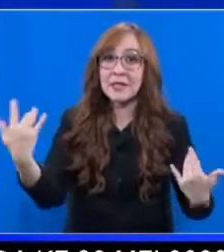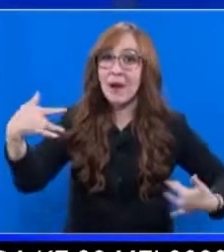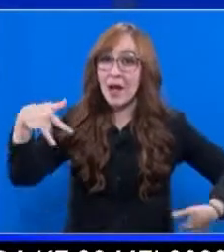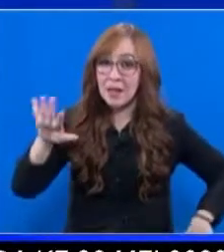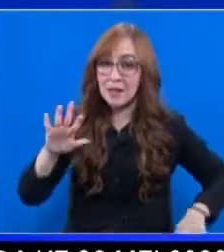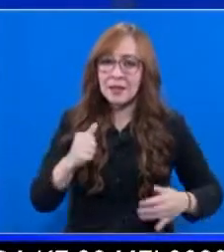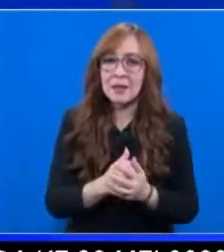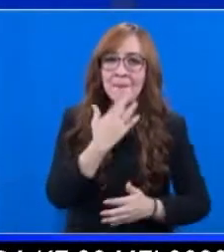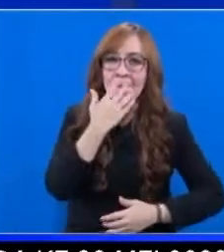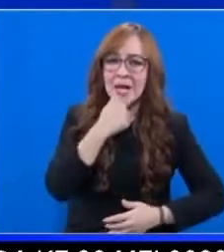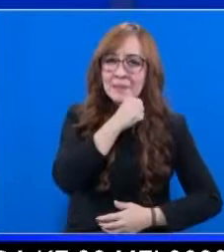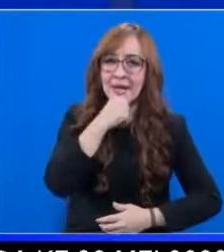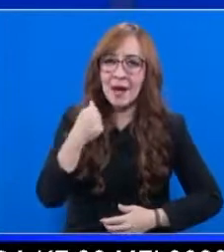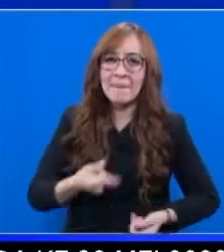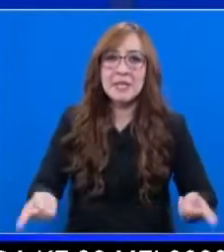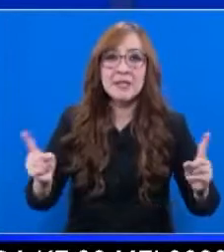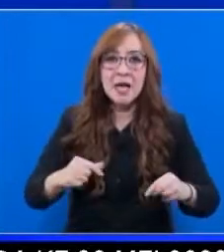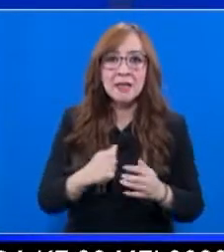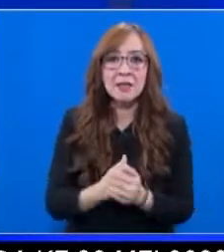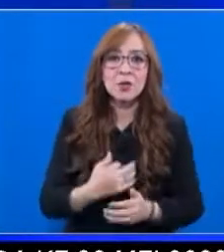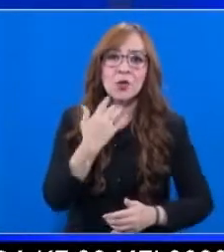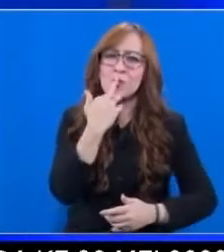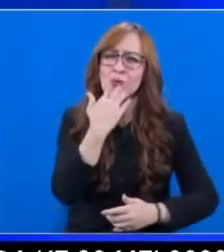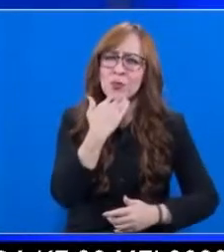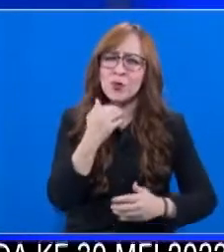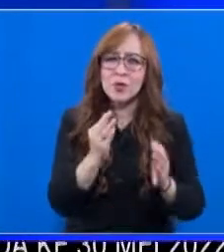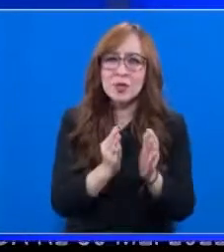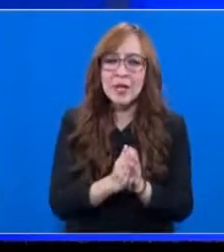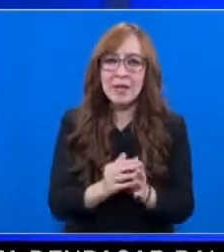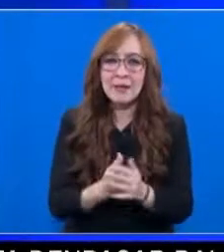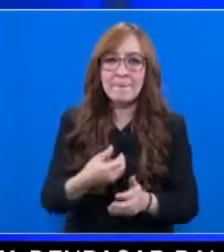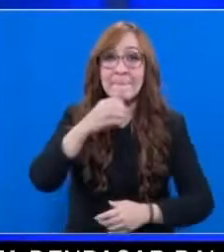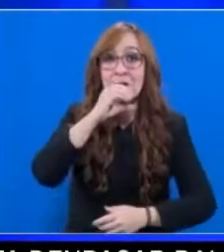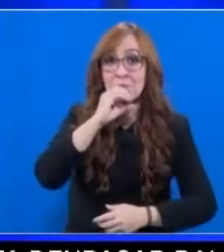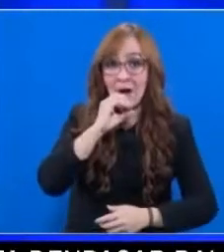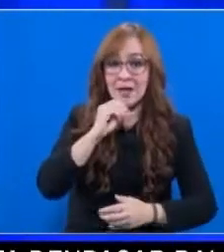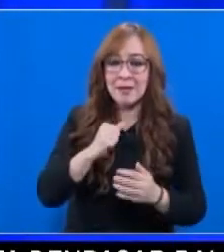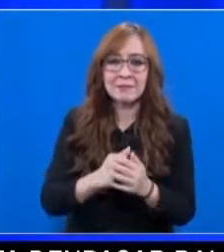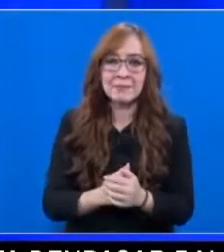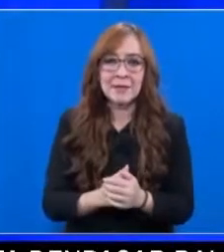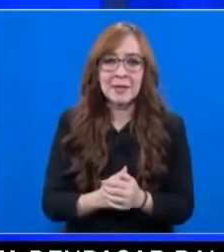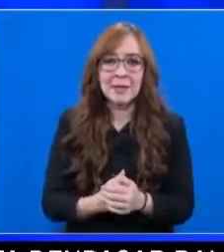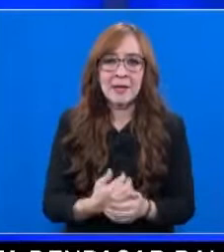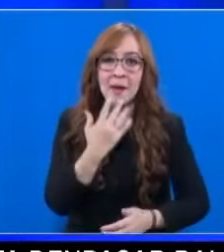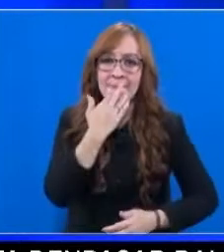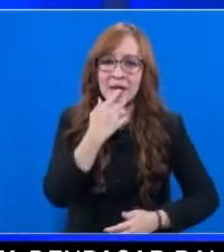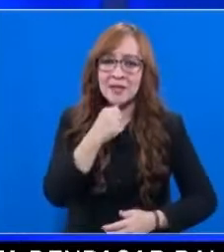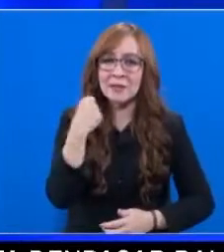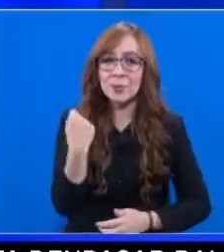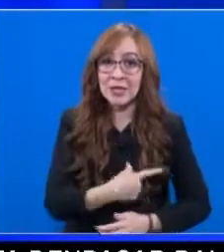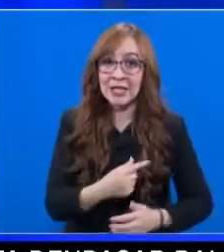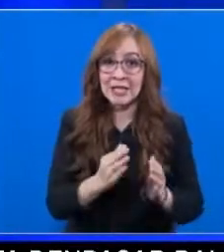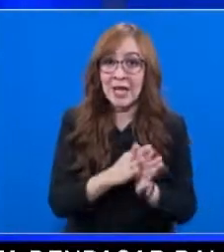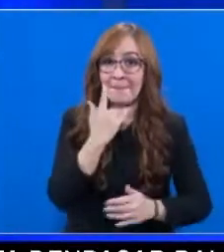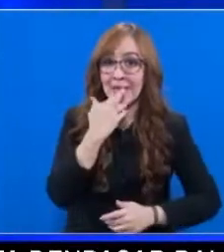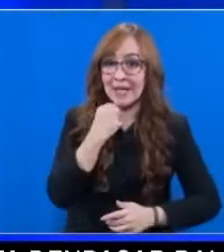merah diracik menjadi bubur dan wedang jahe. Memang ada beragam jenis beras yang dikonsumsi masyarakat ya, seperti beras putih dan beras merah. Lalu